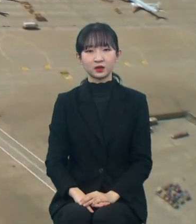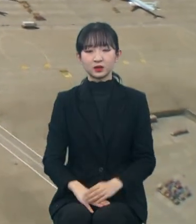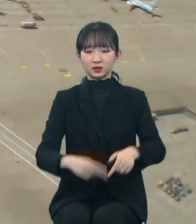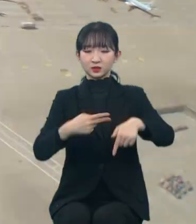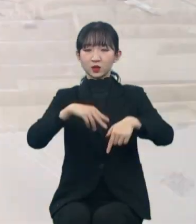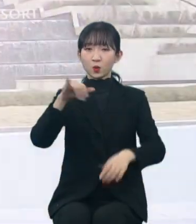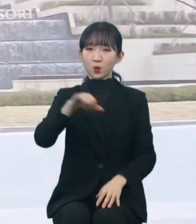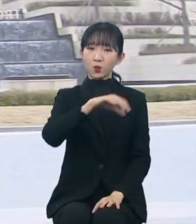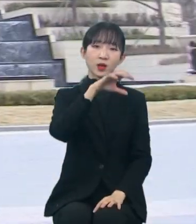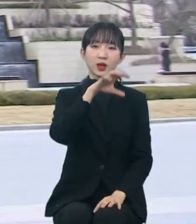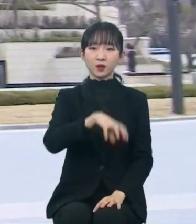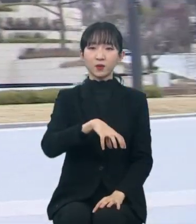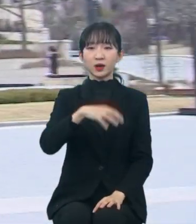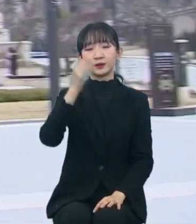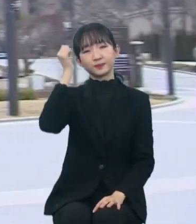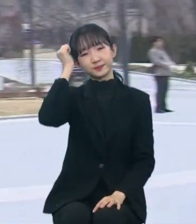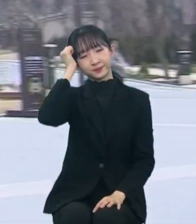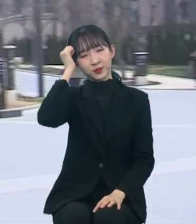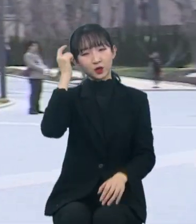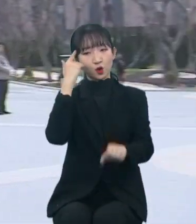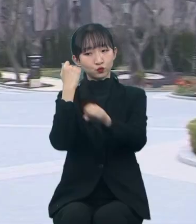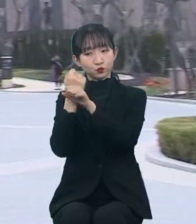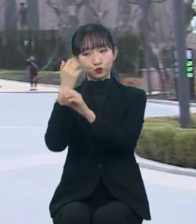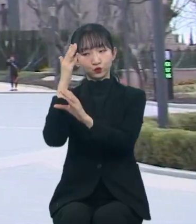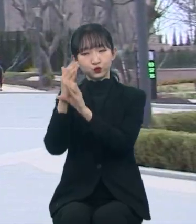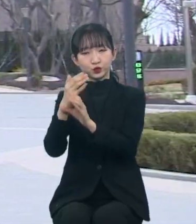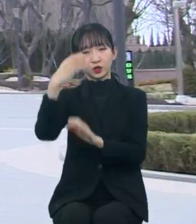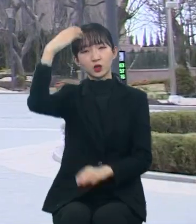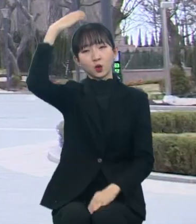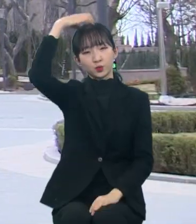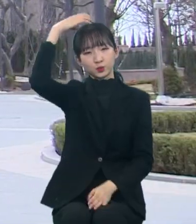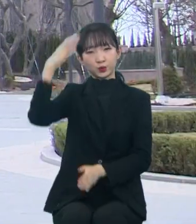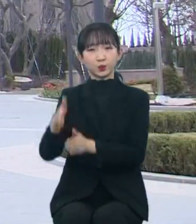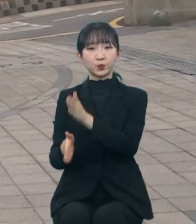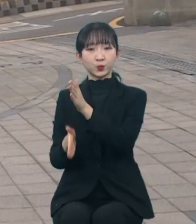인천국제공항과 복합리조트 개발이 이루어지고 있는 영종국제도시.